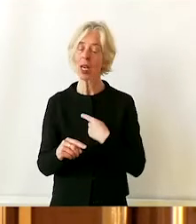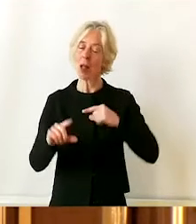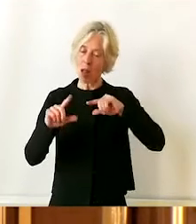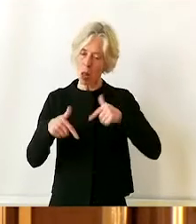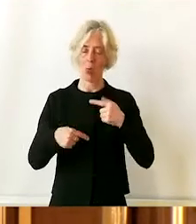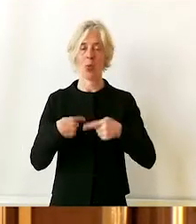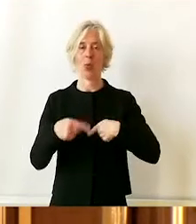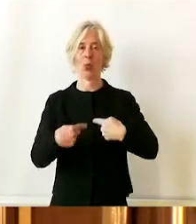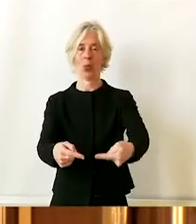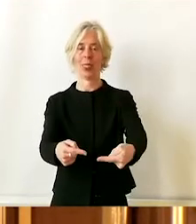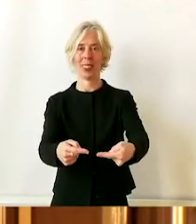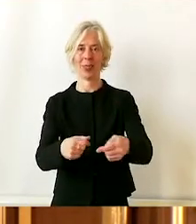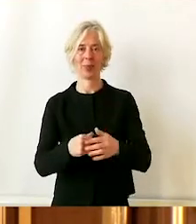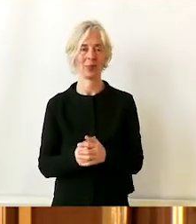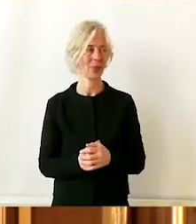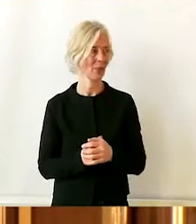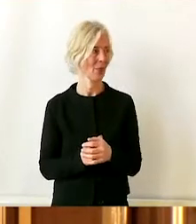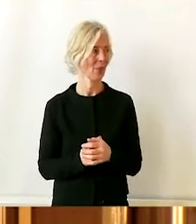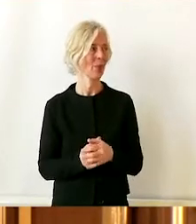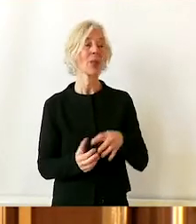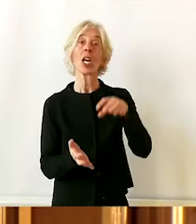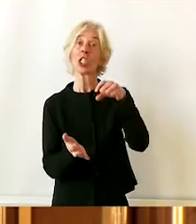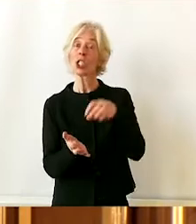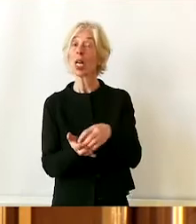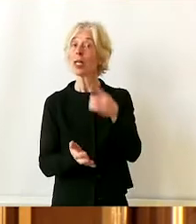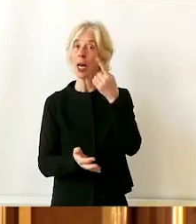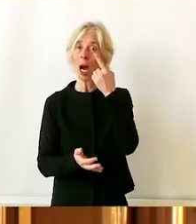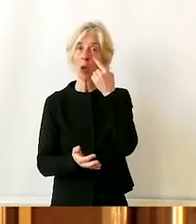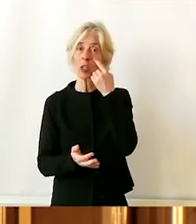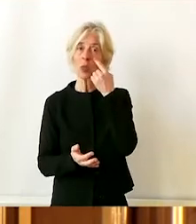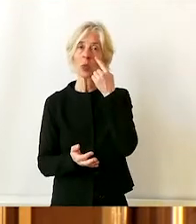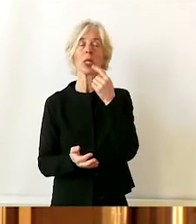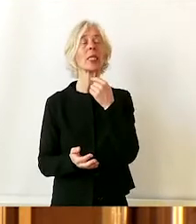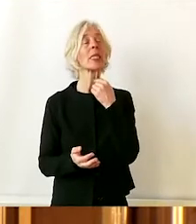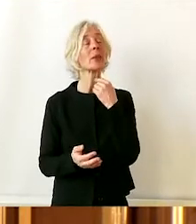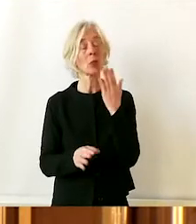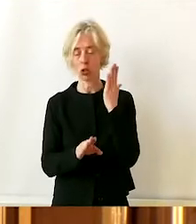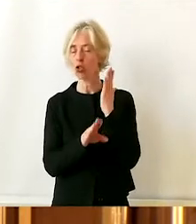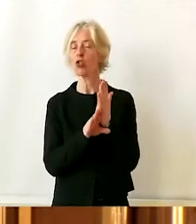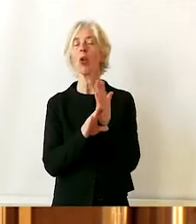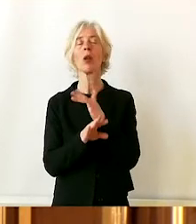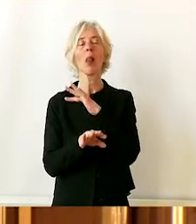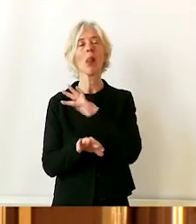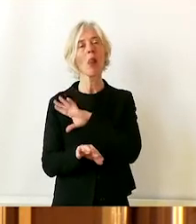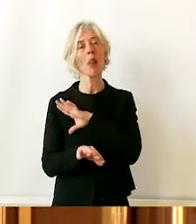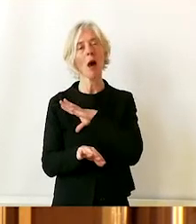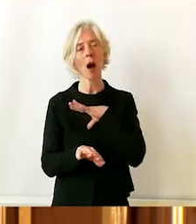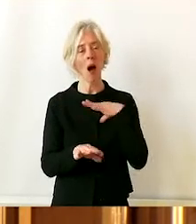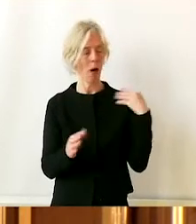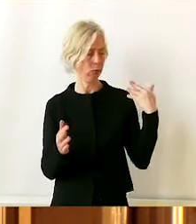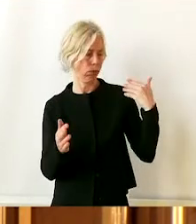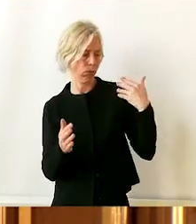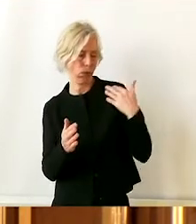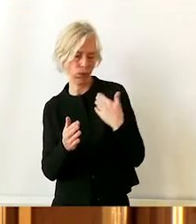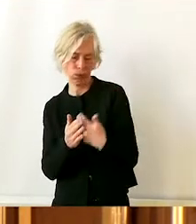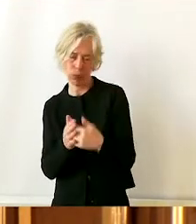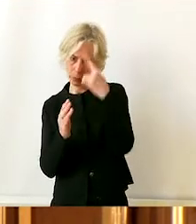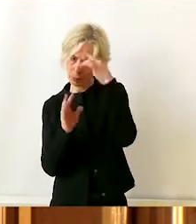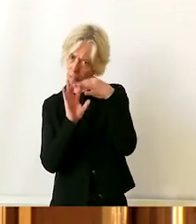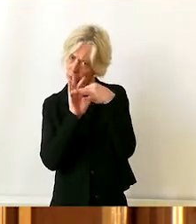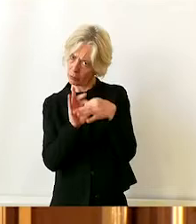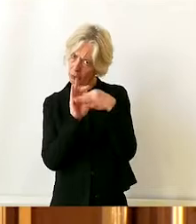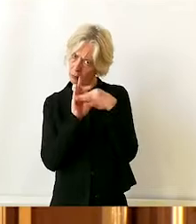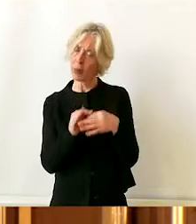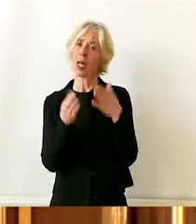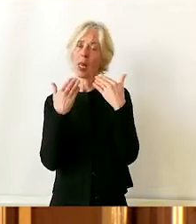nehmen. Die Stadt Augsburg nimmt das Thema Klimaschutz schon ziemlich lange ernst. Wir sind seit